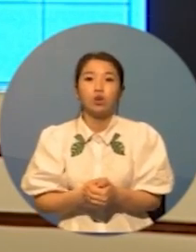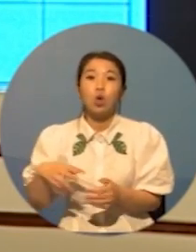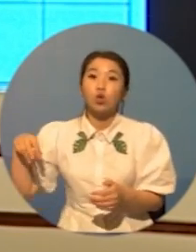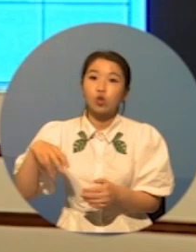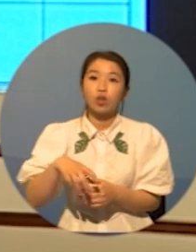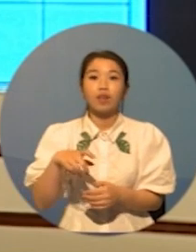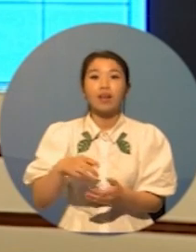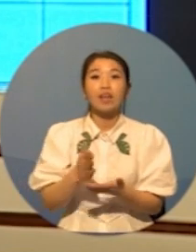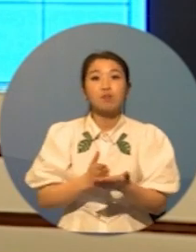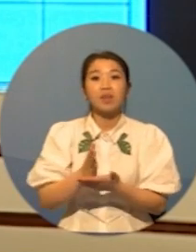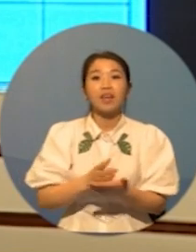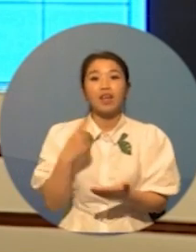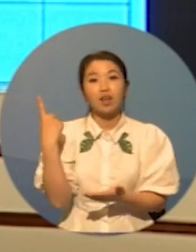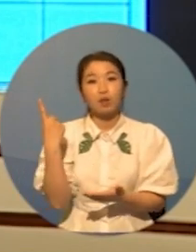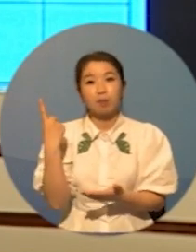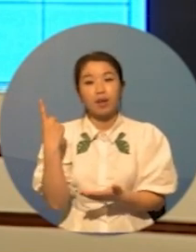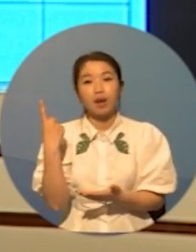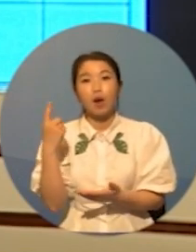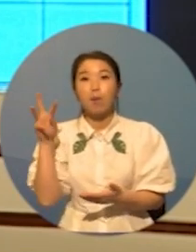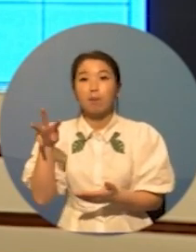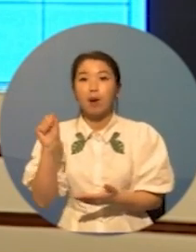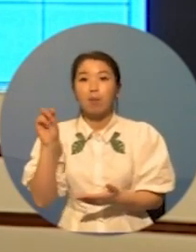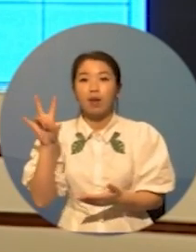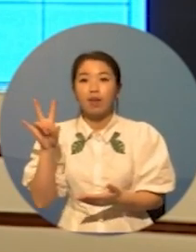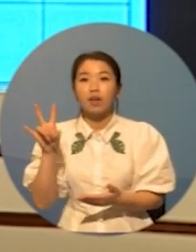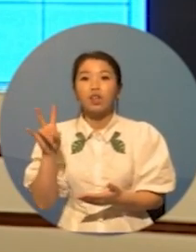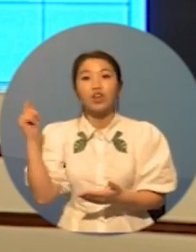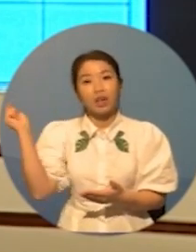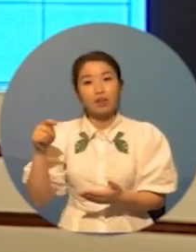Сыртта жүрген жасаулардың бірі маманлар киятырғанын